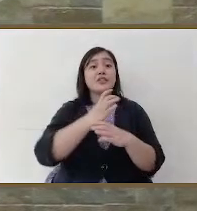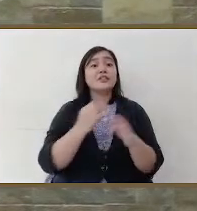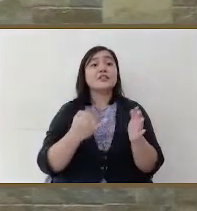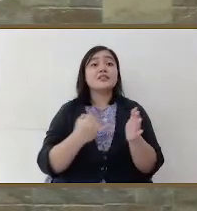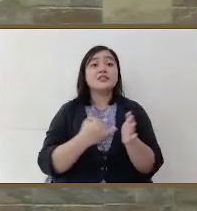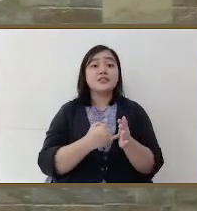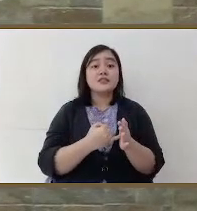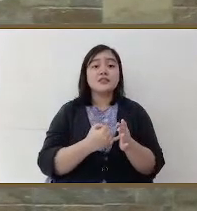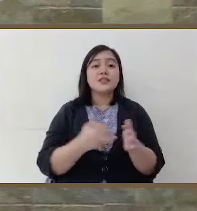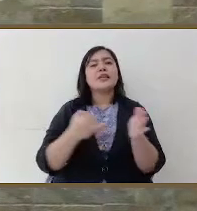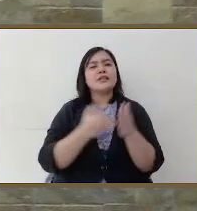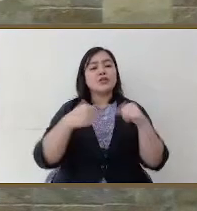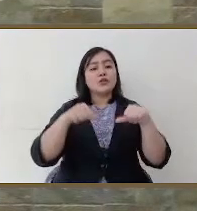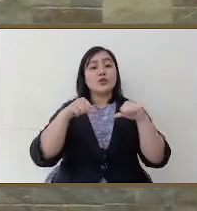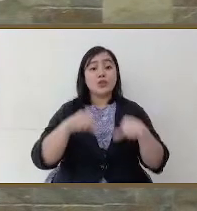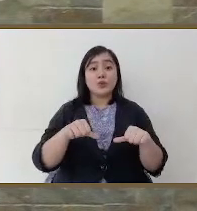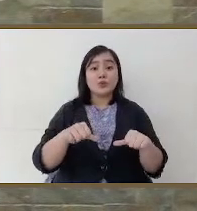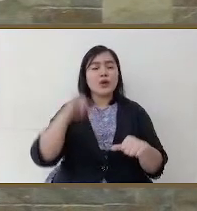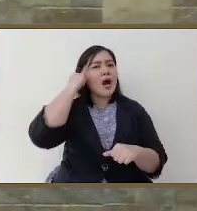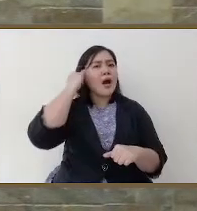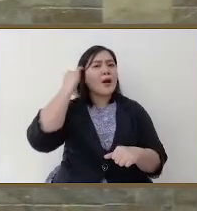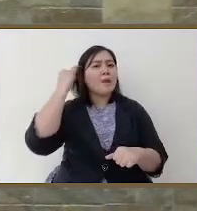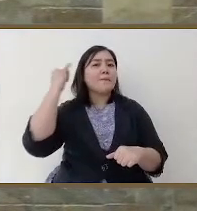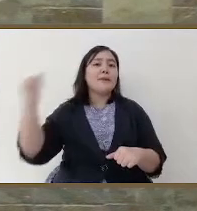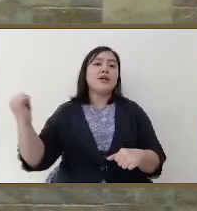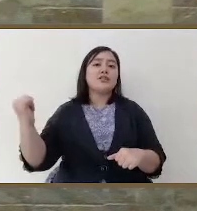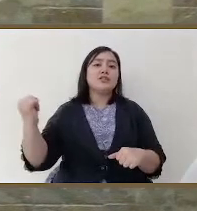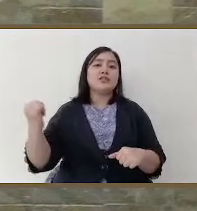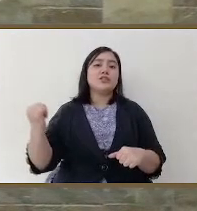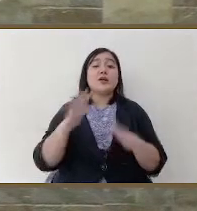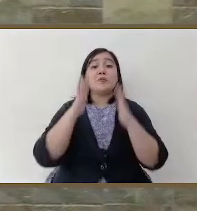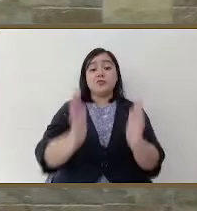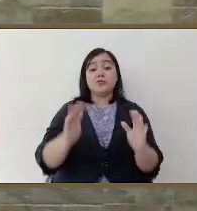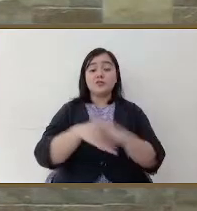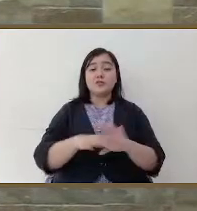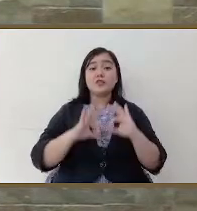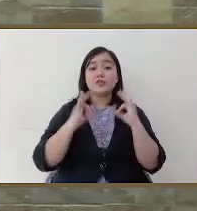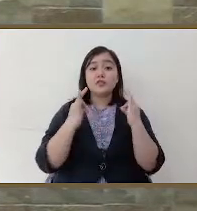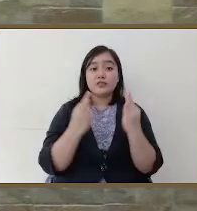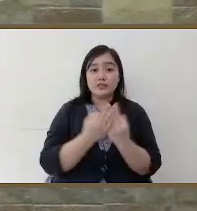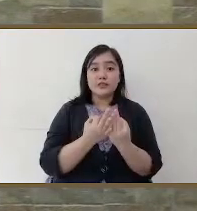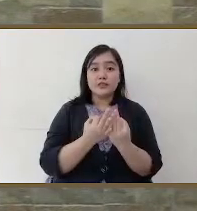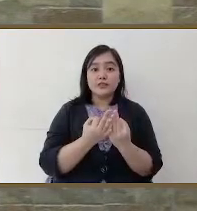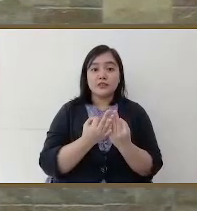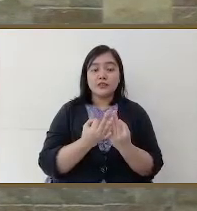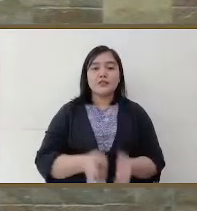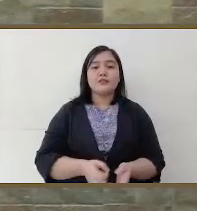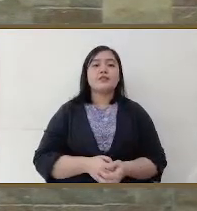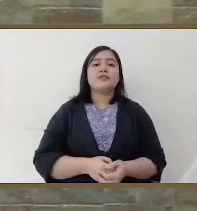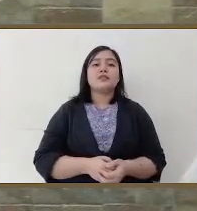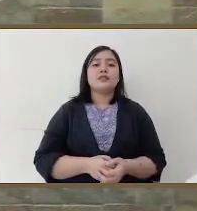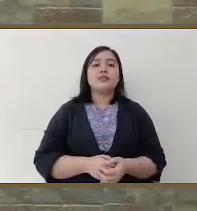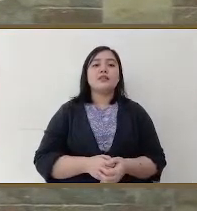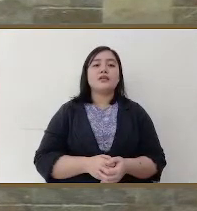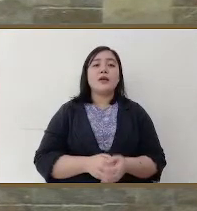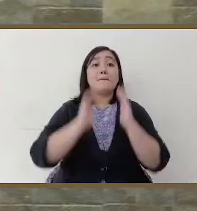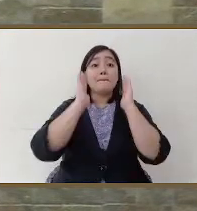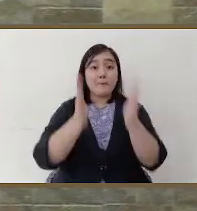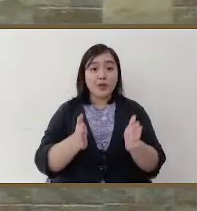At imagine, kapatid, kung sino ang mga individuals na nasa loob ng tahanan. Individuals in the image of